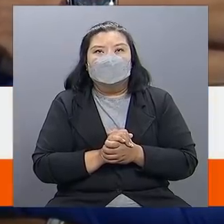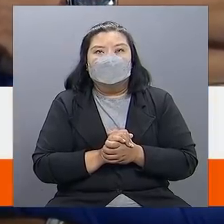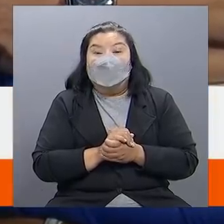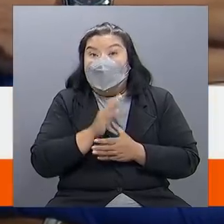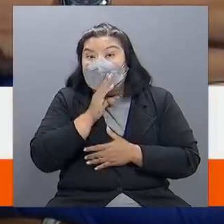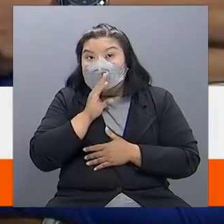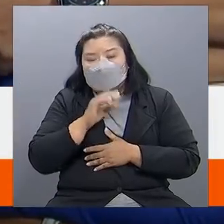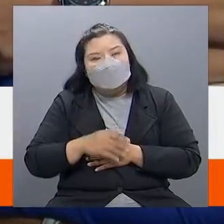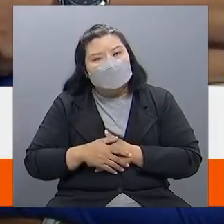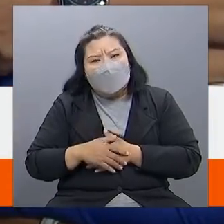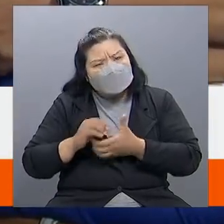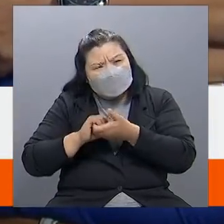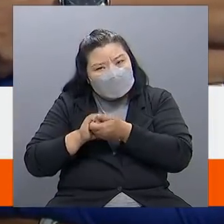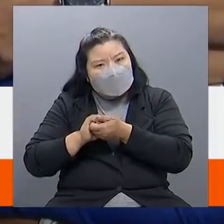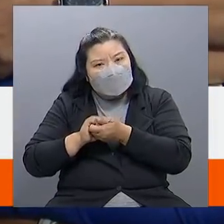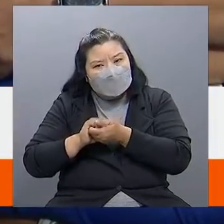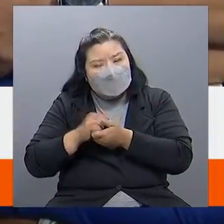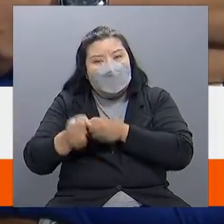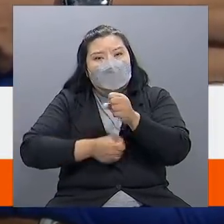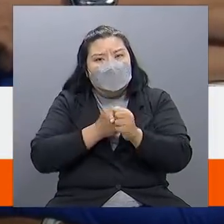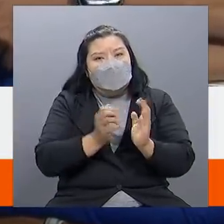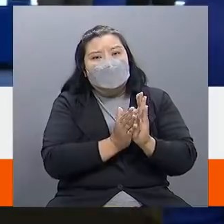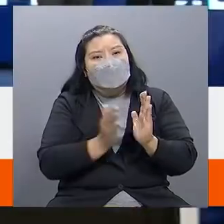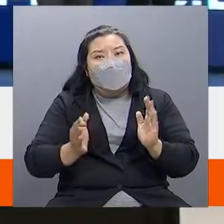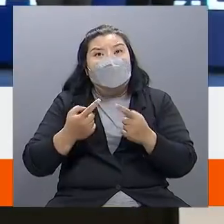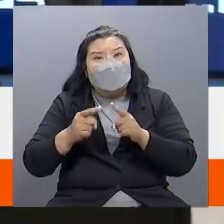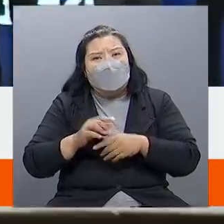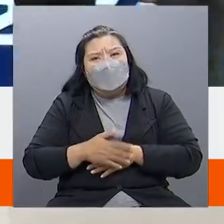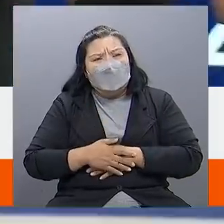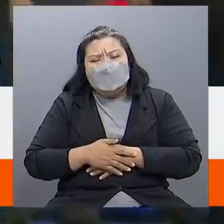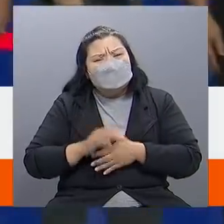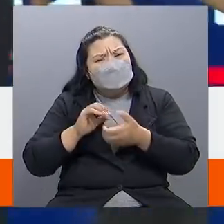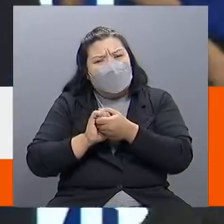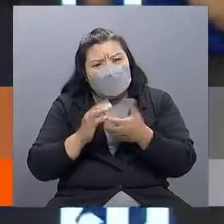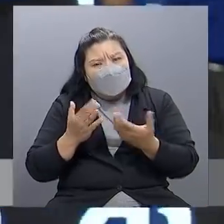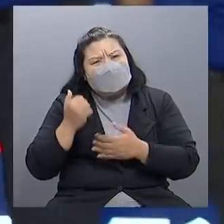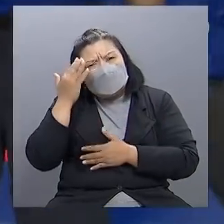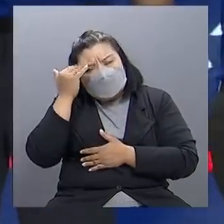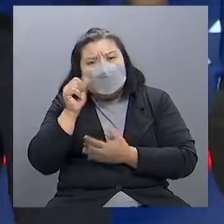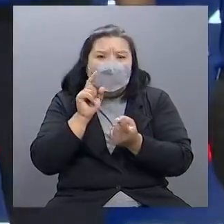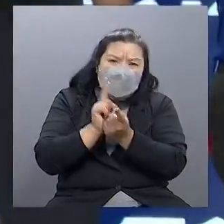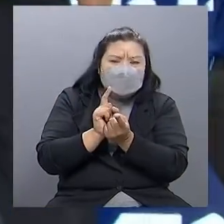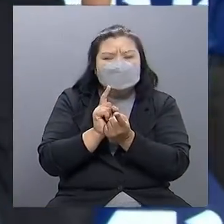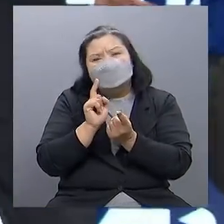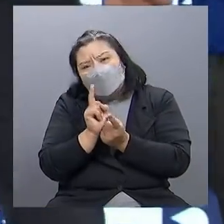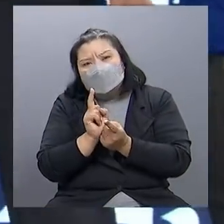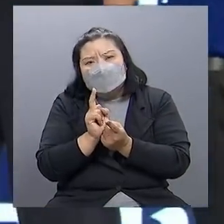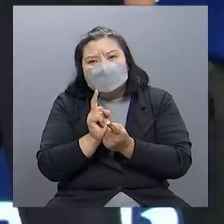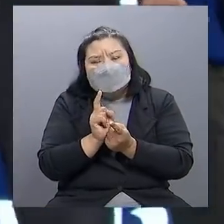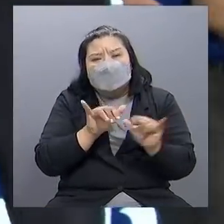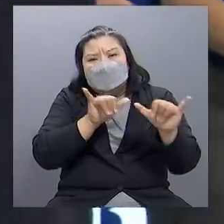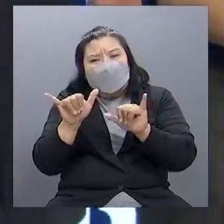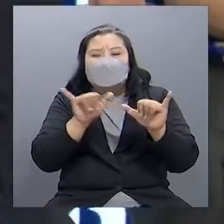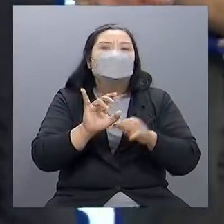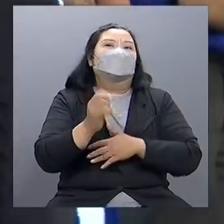เรื่อยๆถ้าไม่ดีต่อกันมันก็อยู่กันในรอบรอบนะครับสัญญาณชัดจากภูมิใจไข่ที่เกิดจากท่า